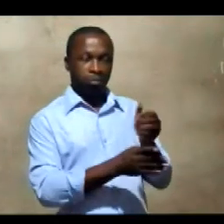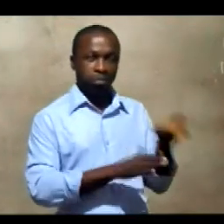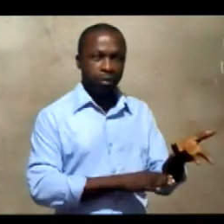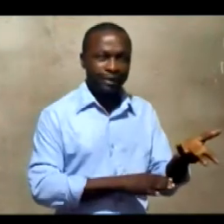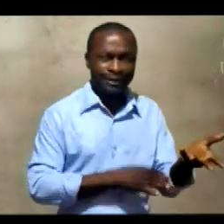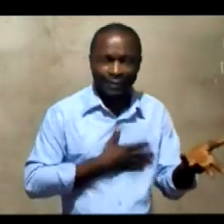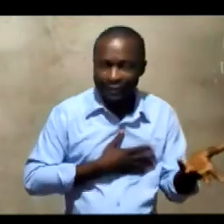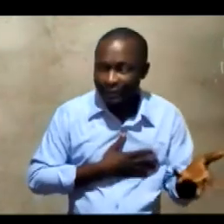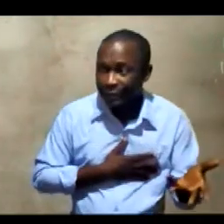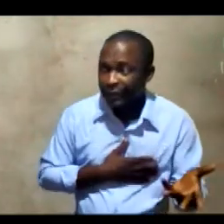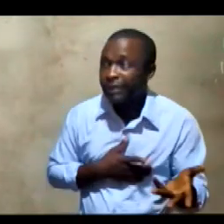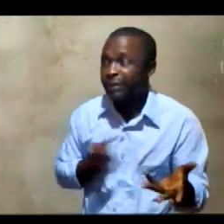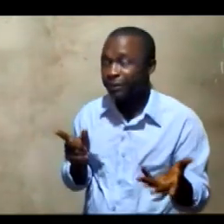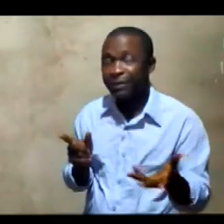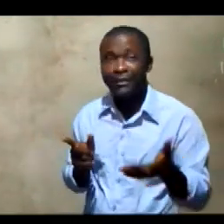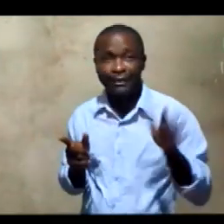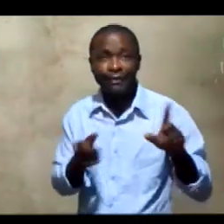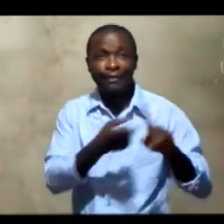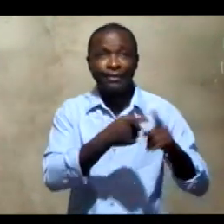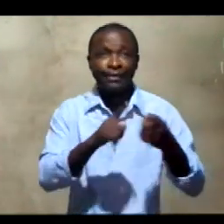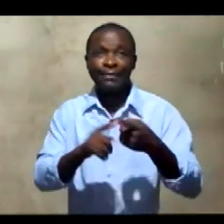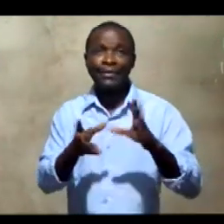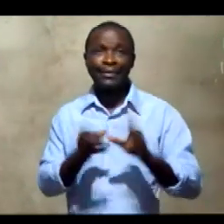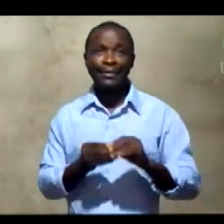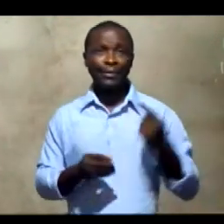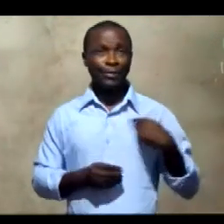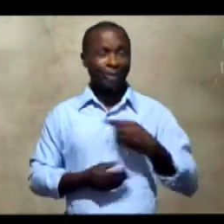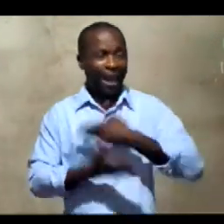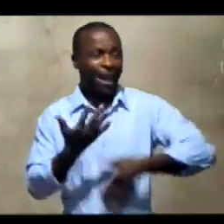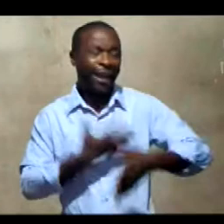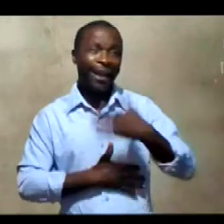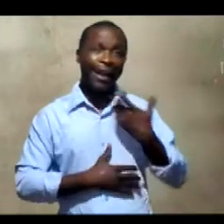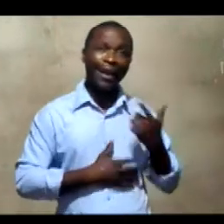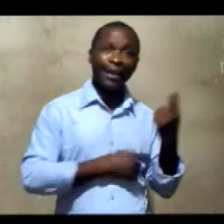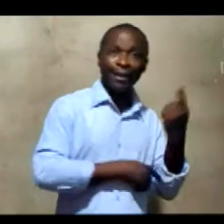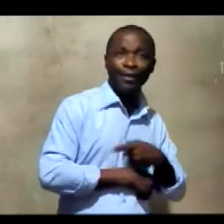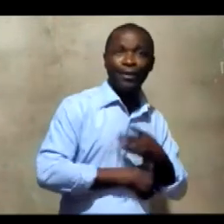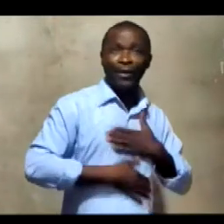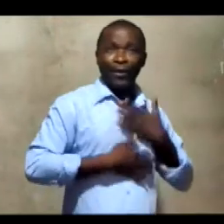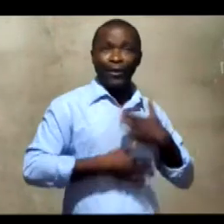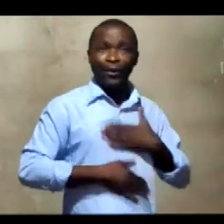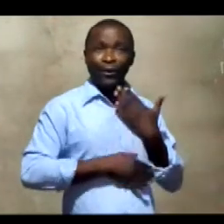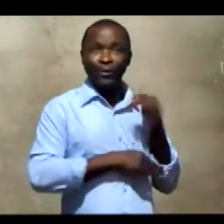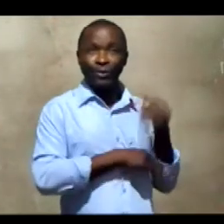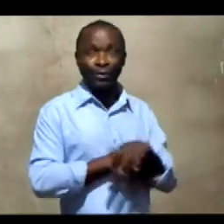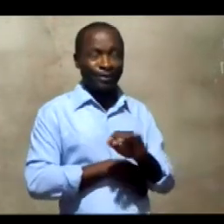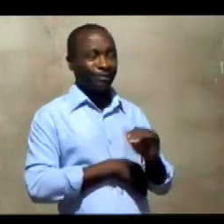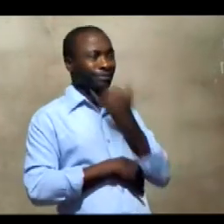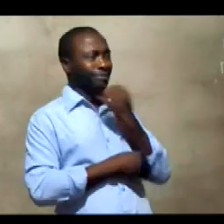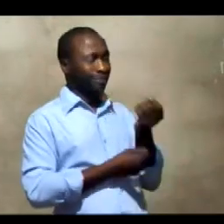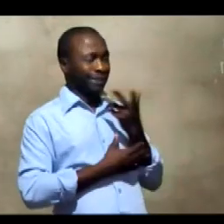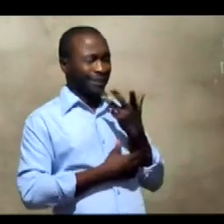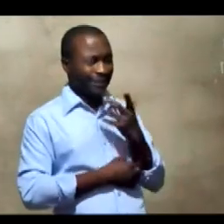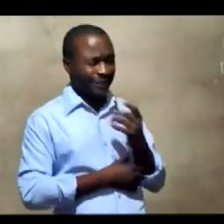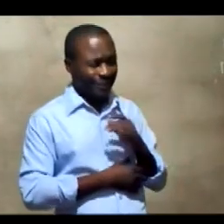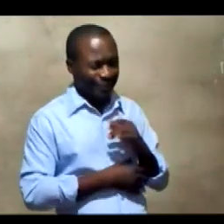vraiment touchant de passer une journée avec les amis, après on les retrouve dans une situation comme ça. Vraiment, nous sommes vraiment dépassés, ça fait mal, ça fait vraiment mal. Les 4 victimes de